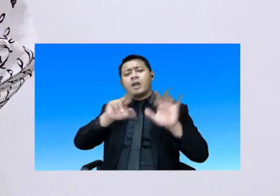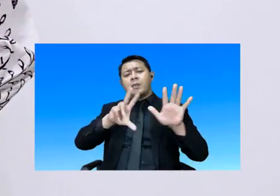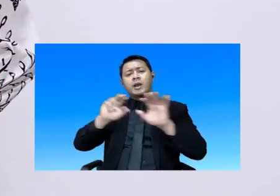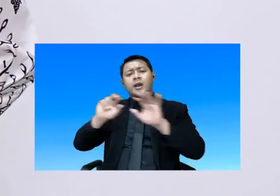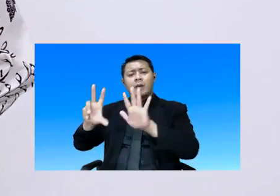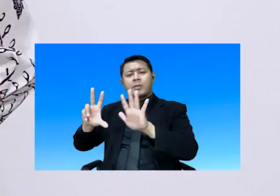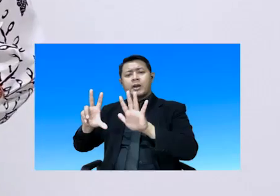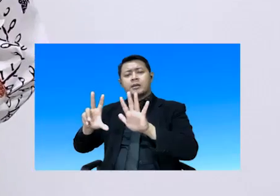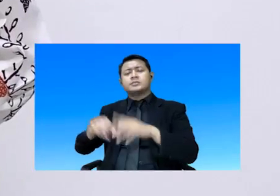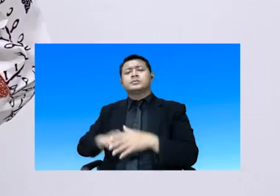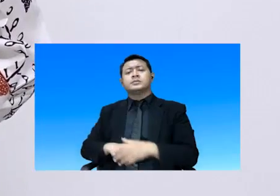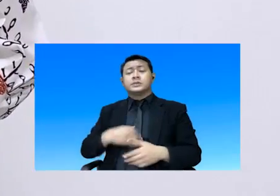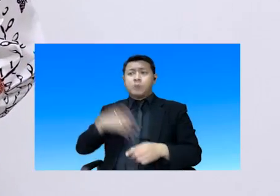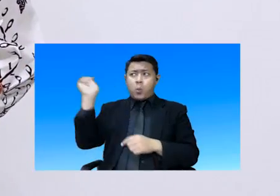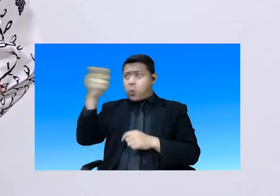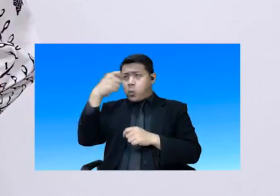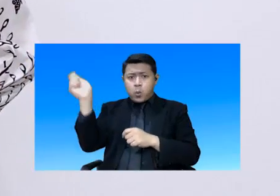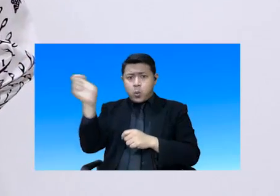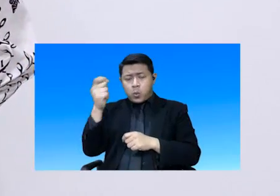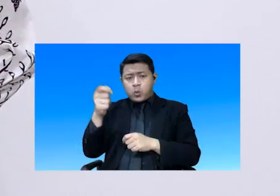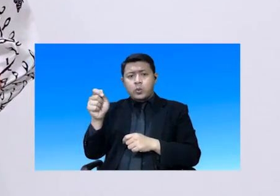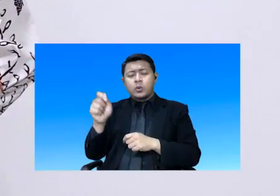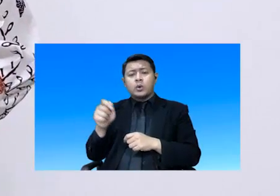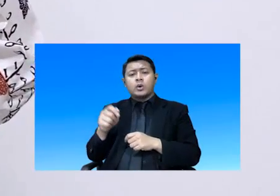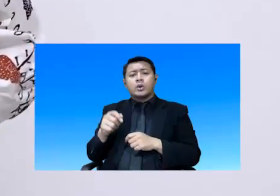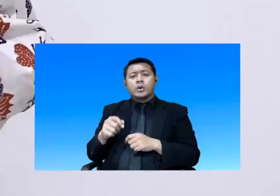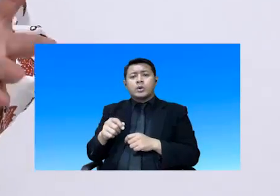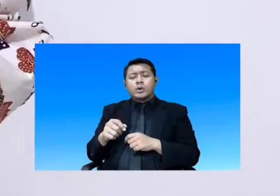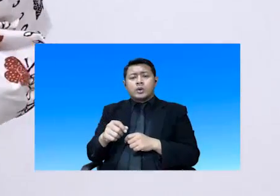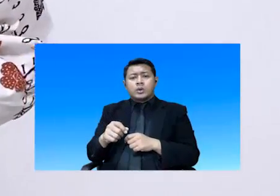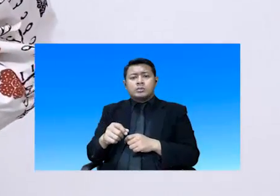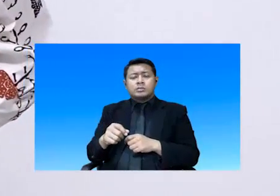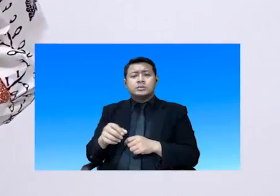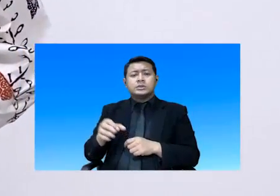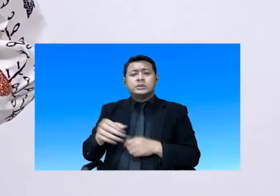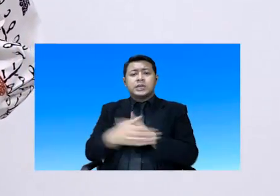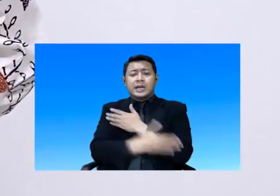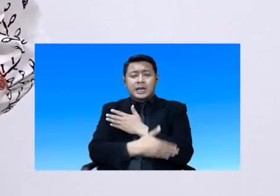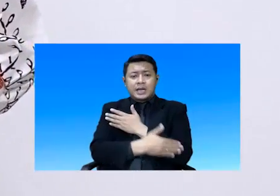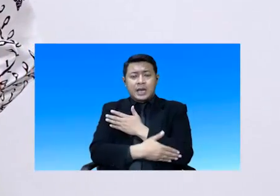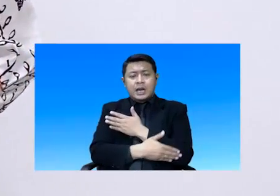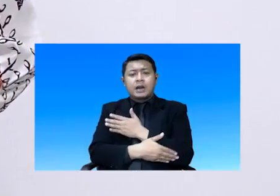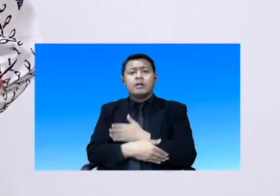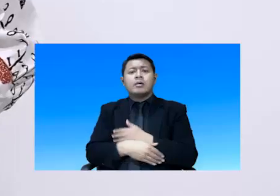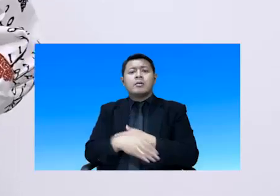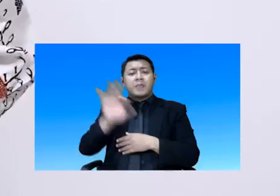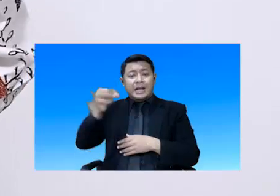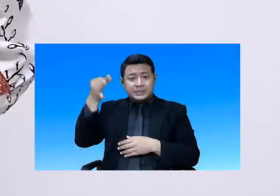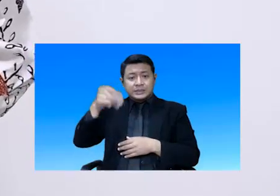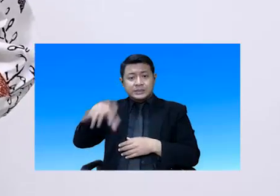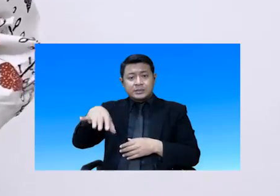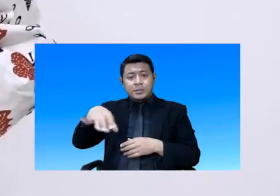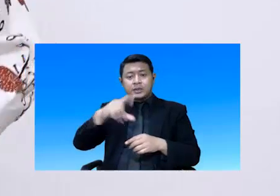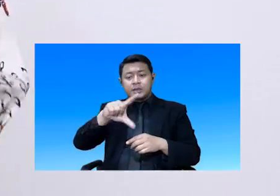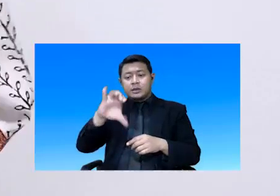Saya bertanding di daerah Tulus, di provinsi di dekat Lourdes. Nah, saat itu saya punya